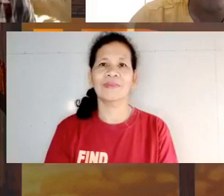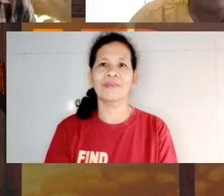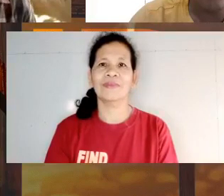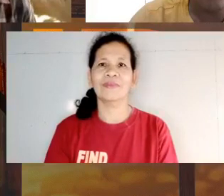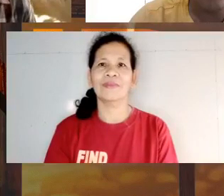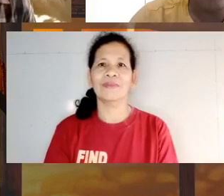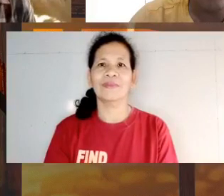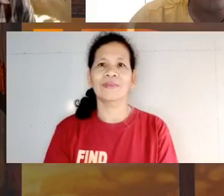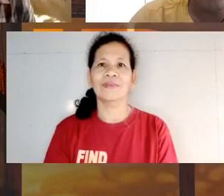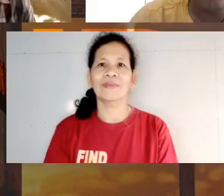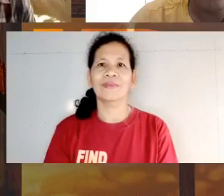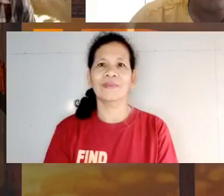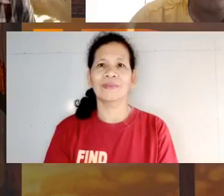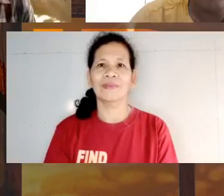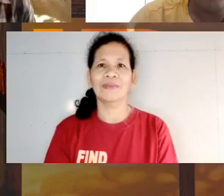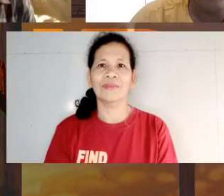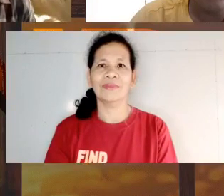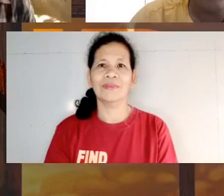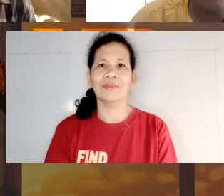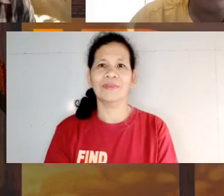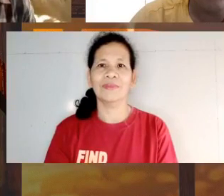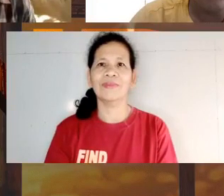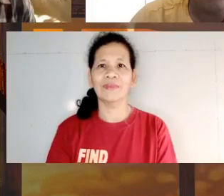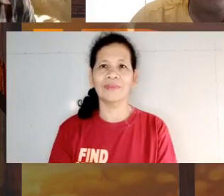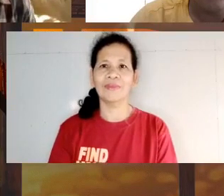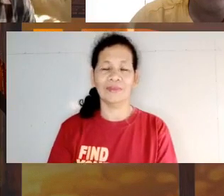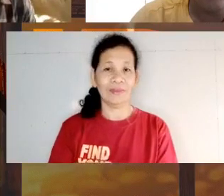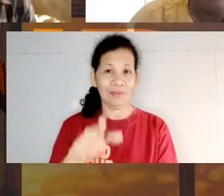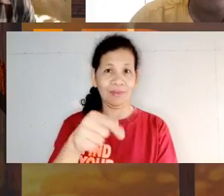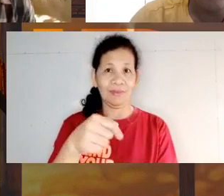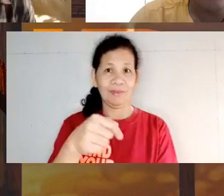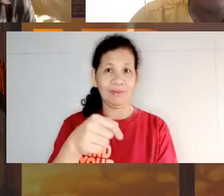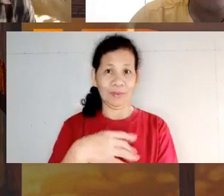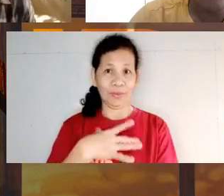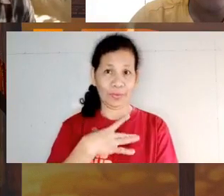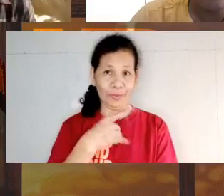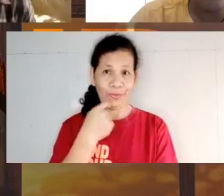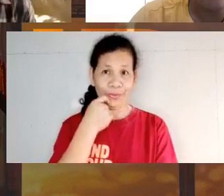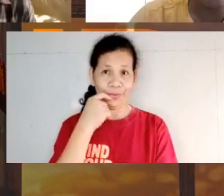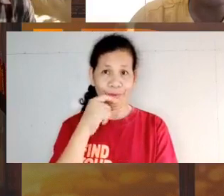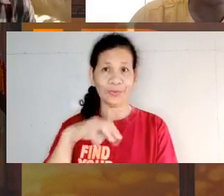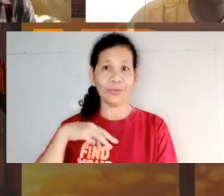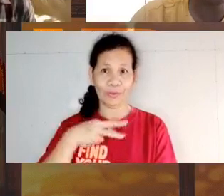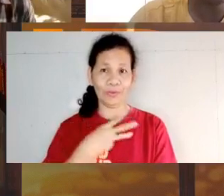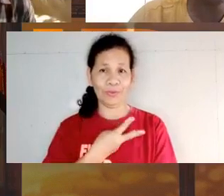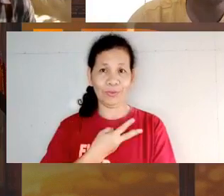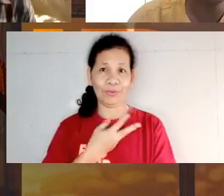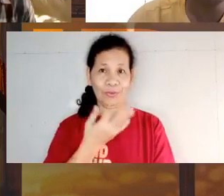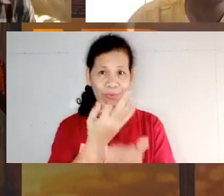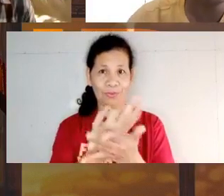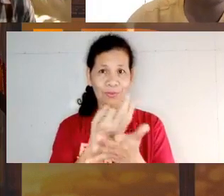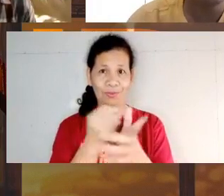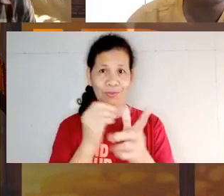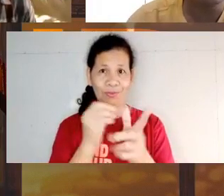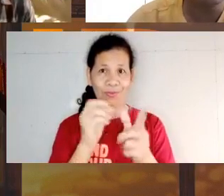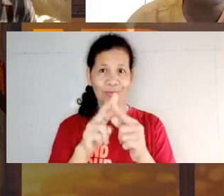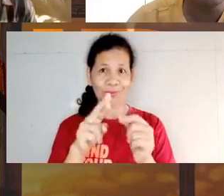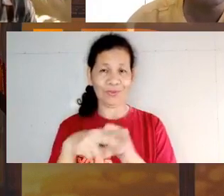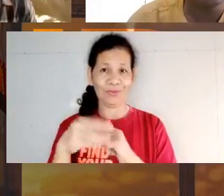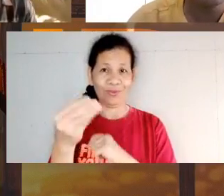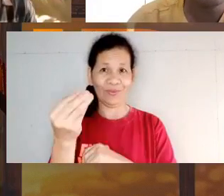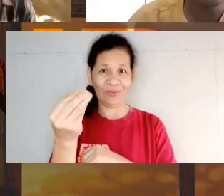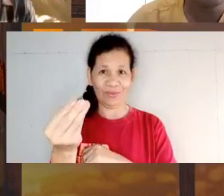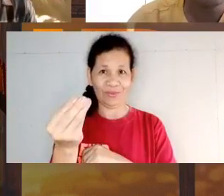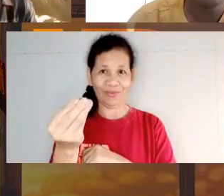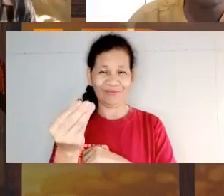na gustong sabihin, lahat tayo may pero wala. Ang kanina nakaganda, magandang